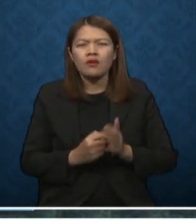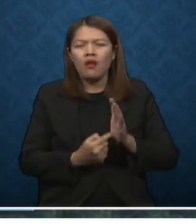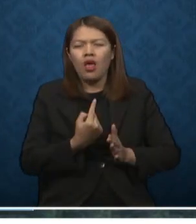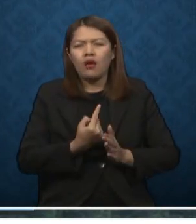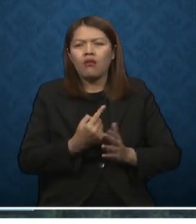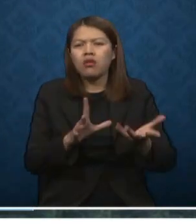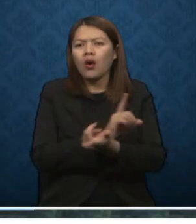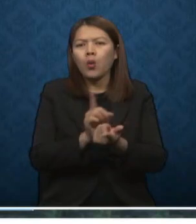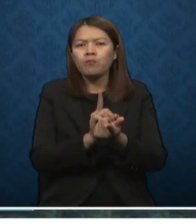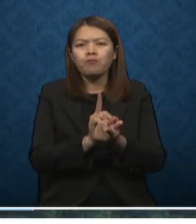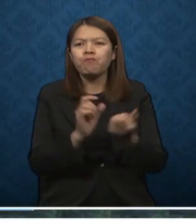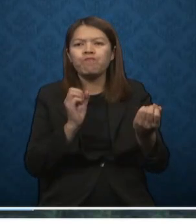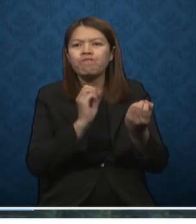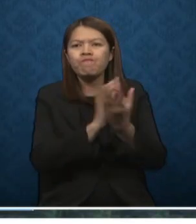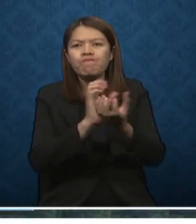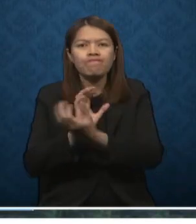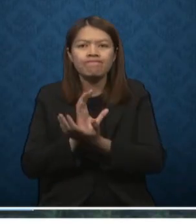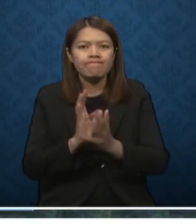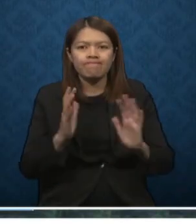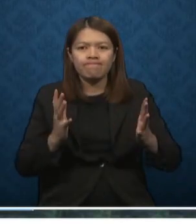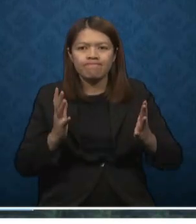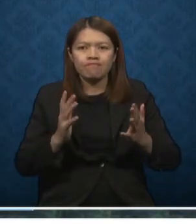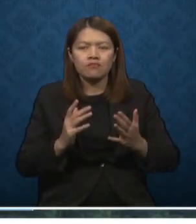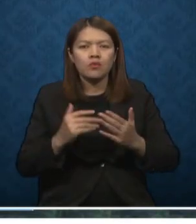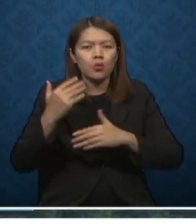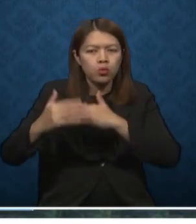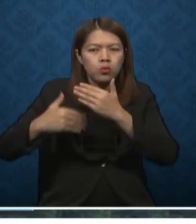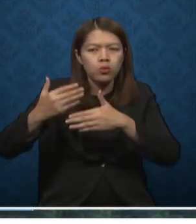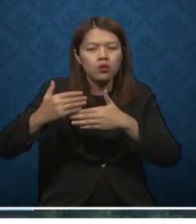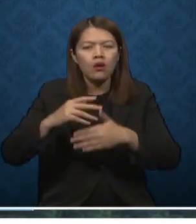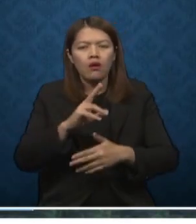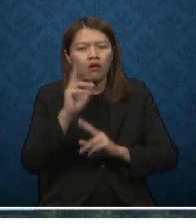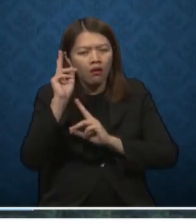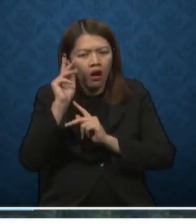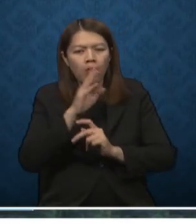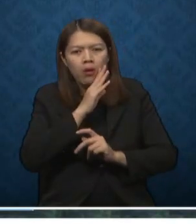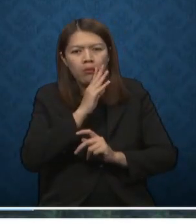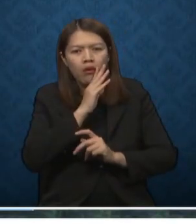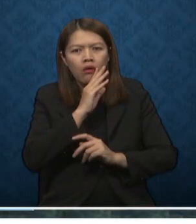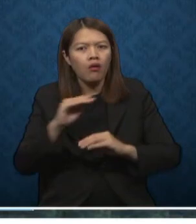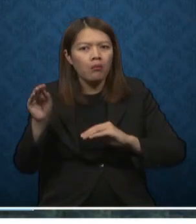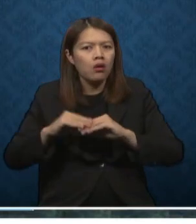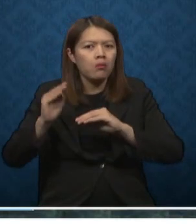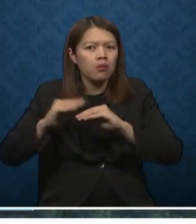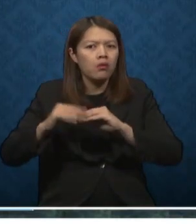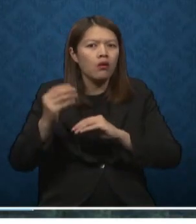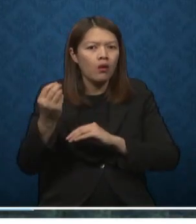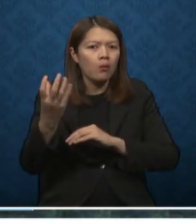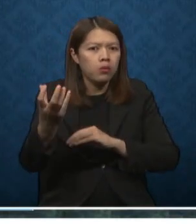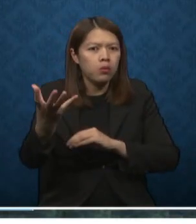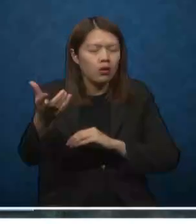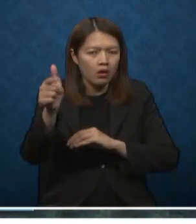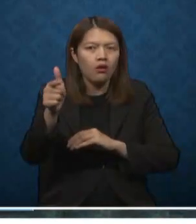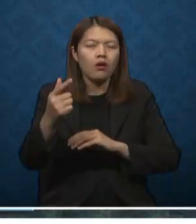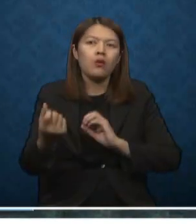บต่อสังคมเท่าไหร่นะครับแต่เมื่อการพัฒนาในเรื่องของข่าวปลอมมันมากขึ้นนะครับมันก็เกิดผ